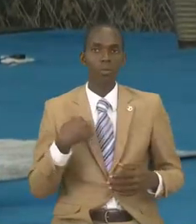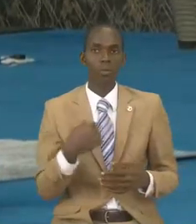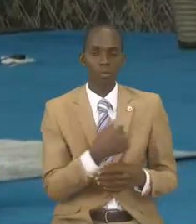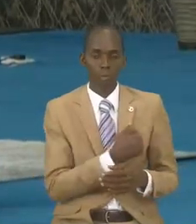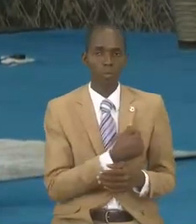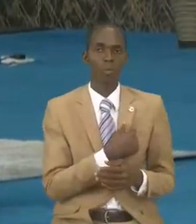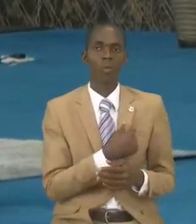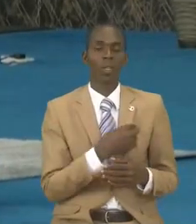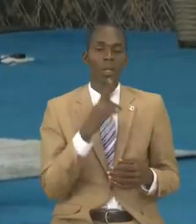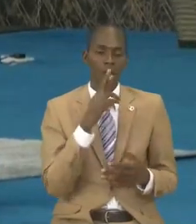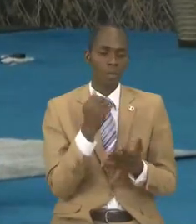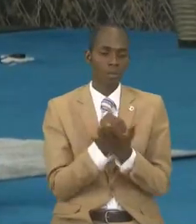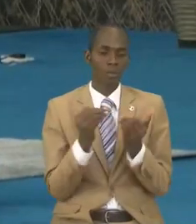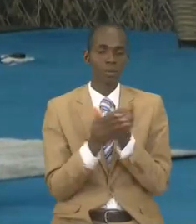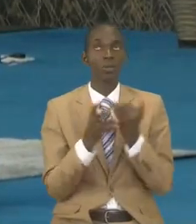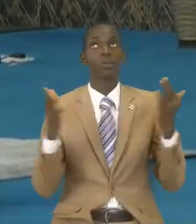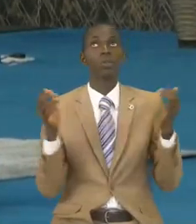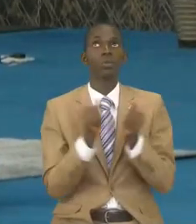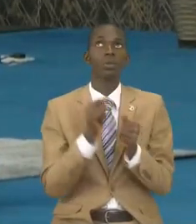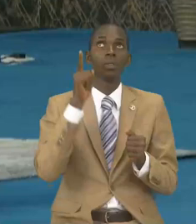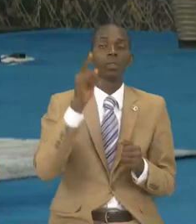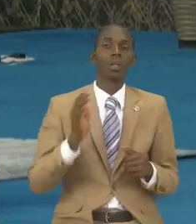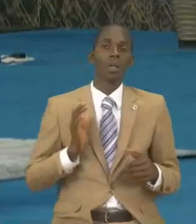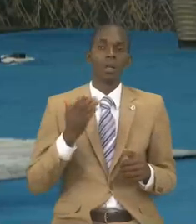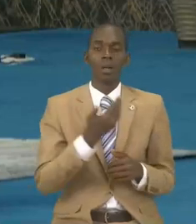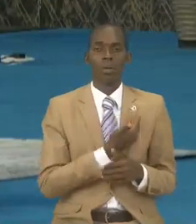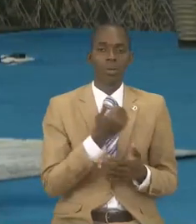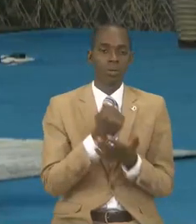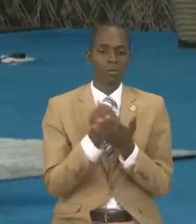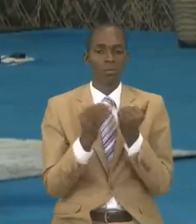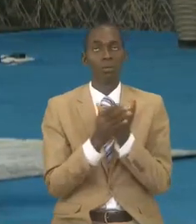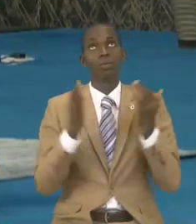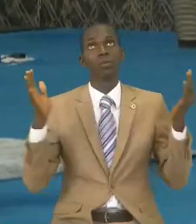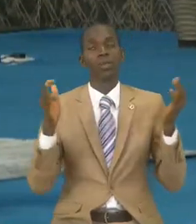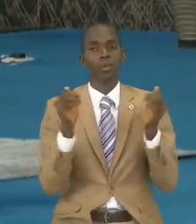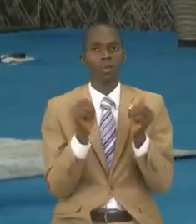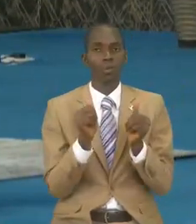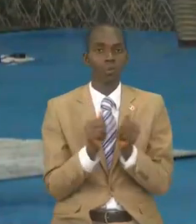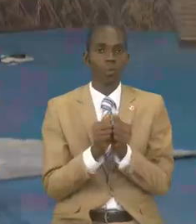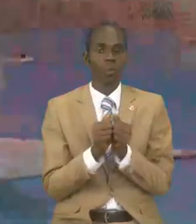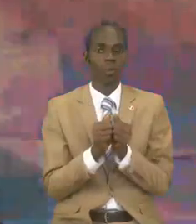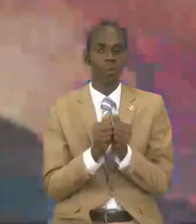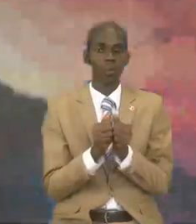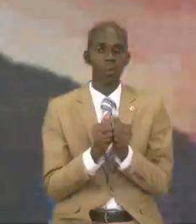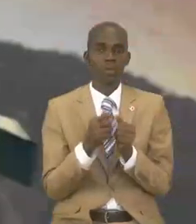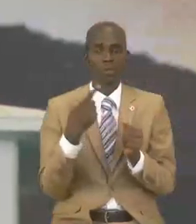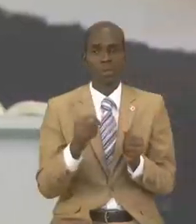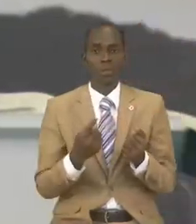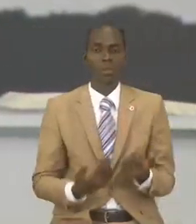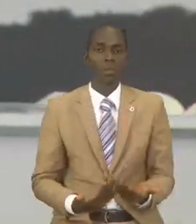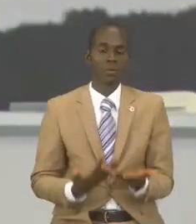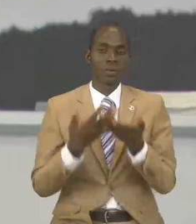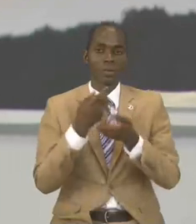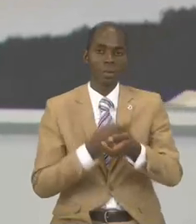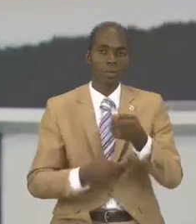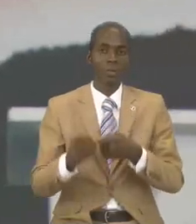sommes crucifiés avec lui. Notre crucifixion avec le substitut